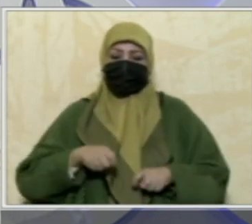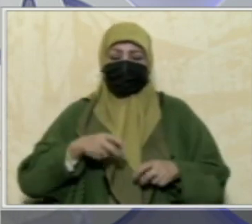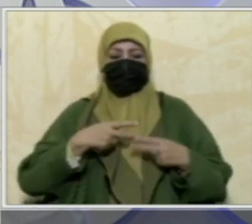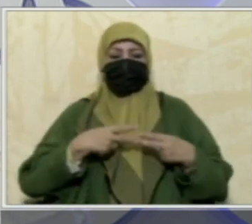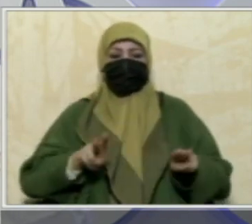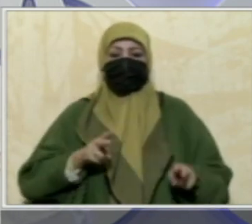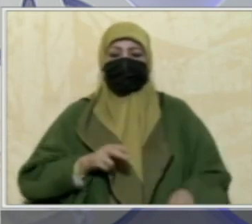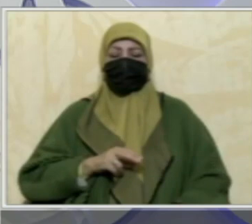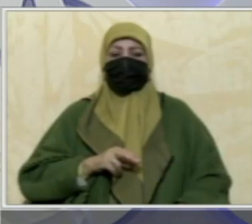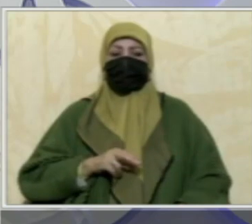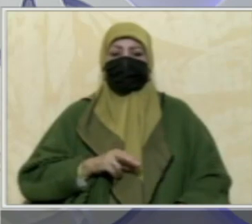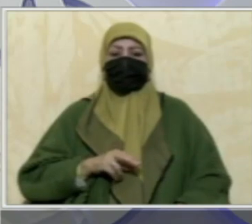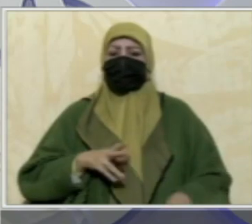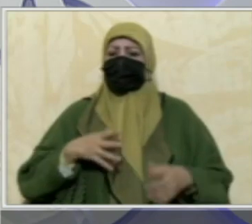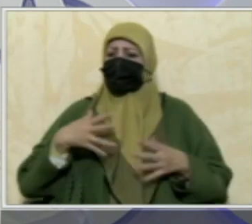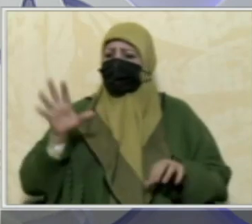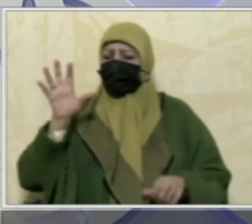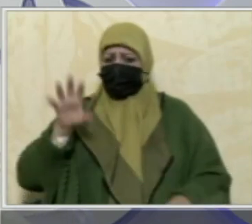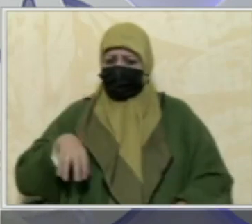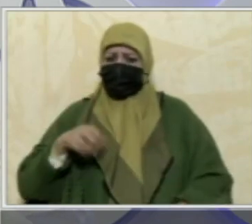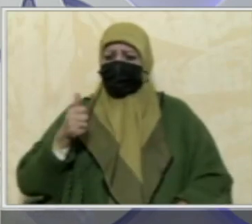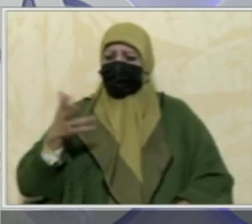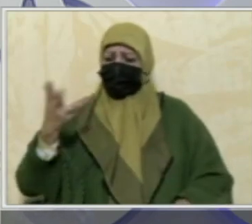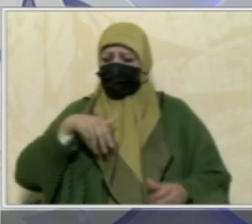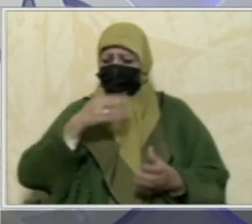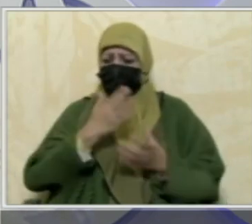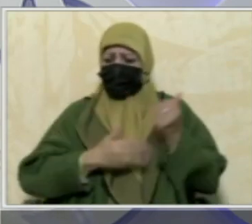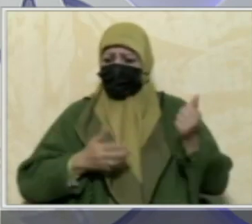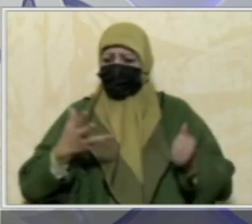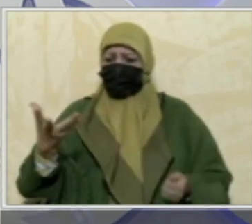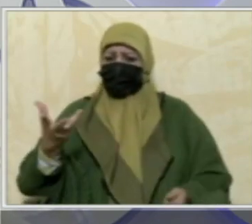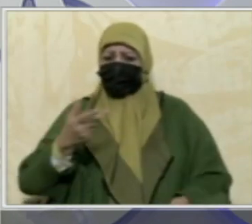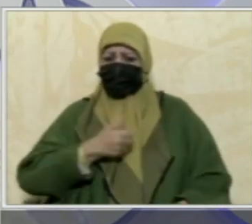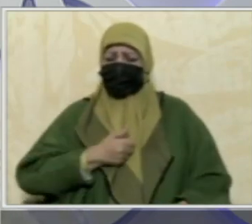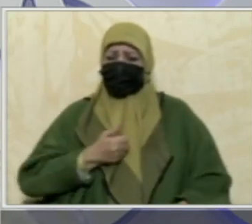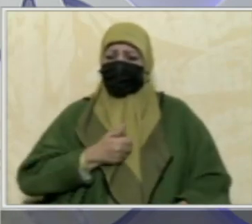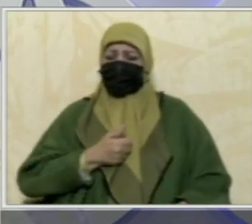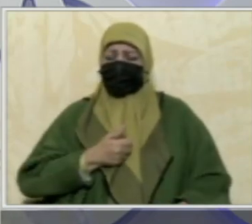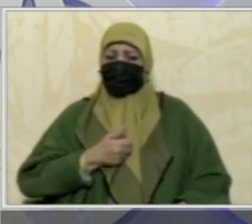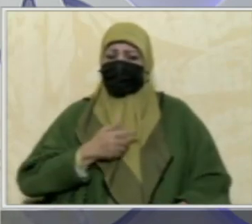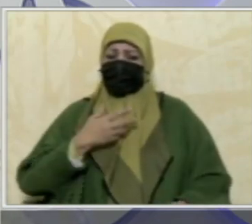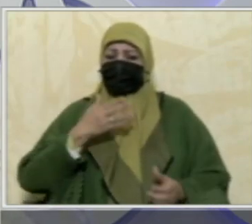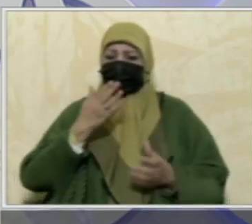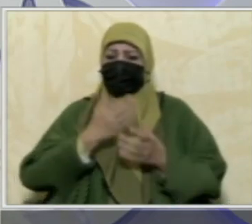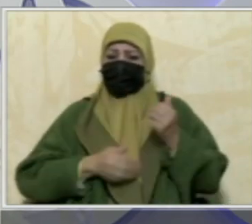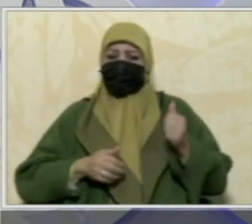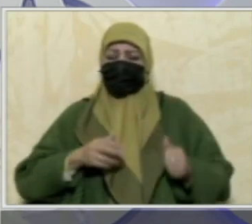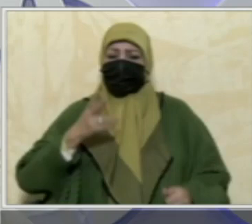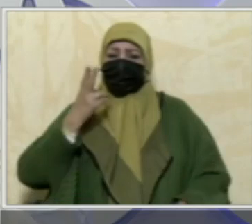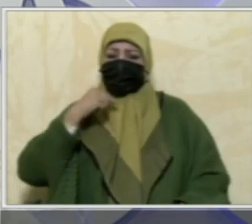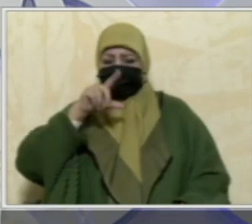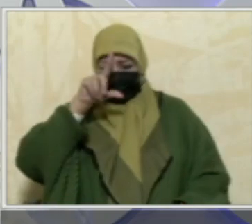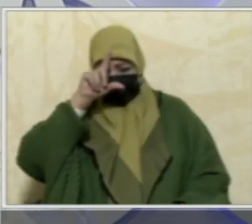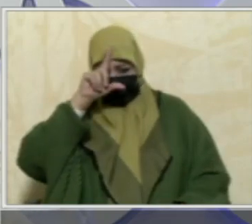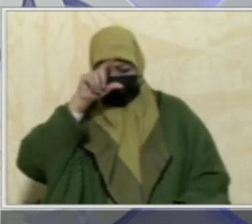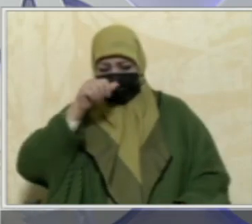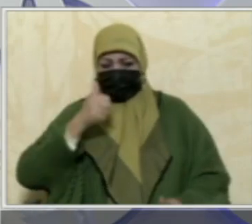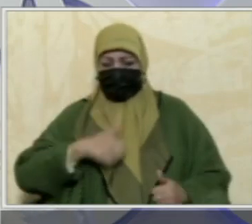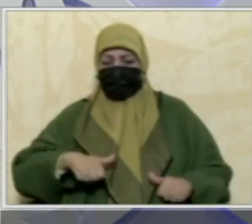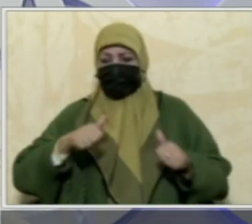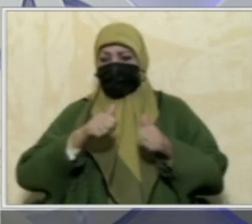فيه ليس هذا اشتراكا في الثمن لان منحه الاولاد هي لرب رب البيت